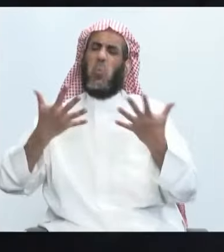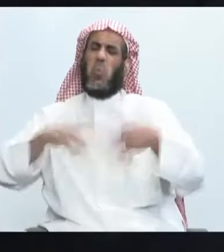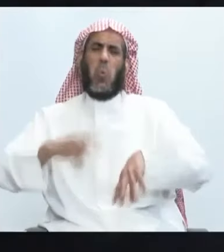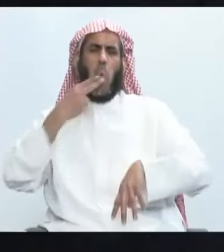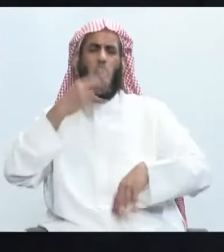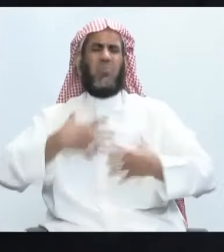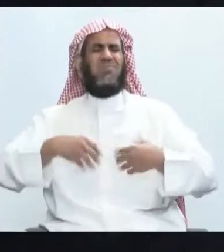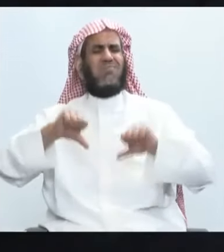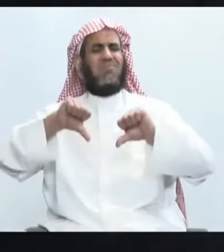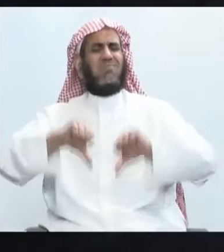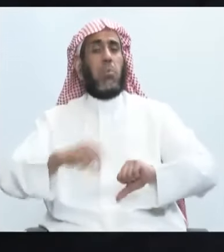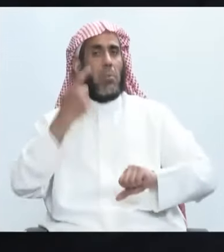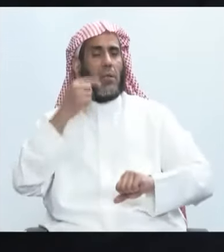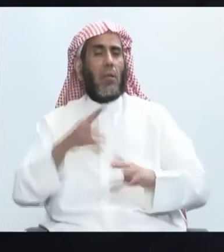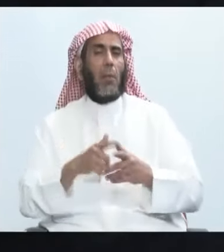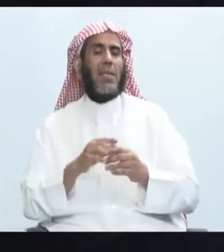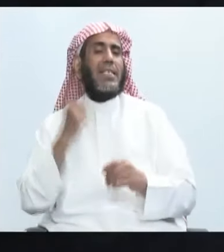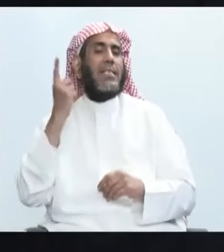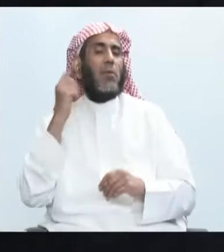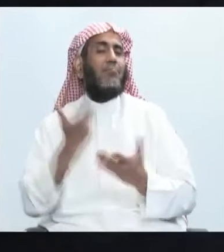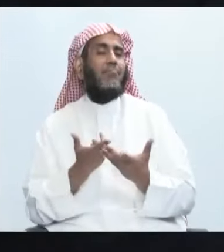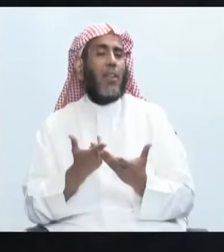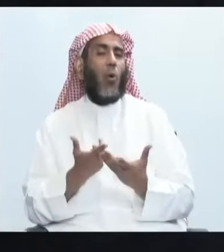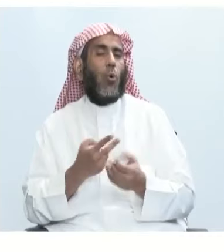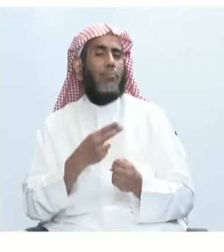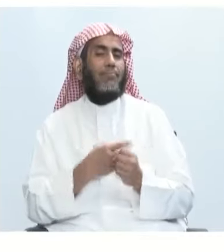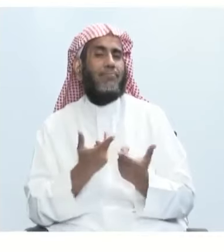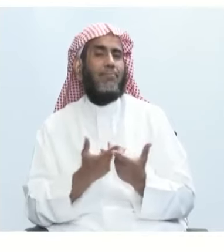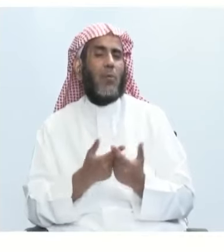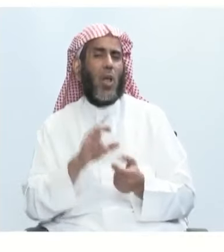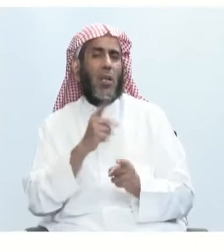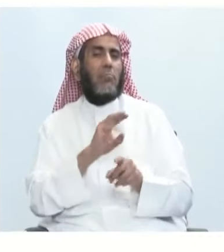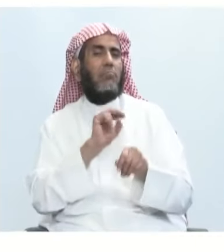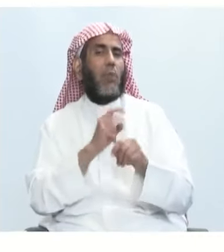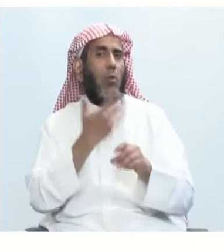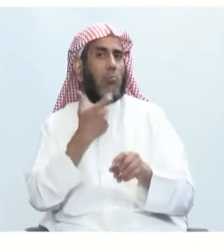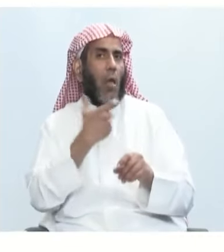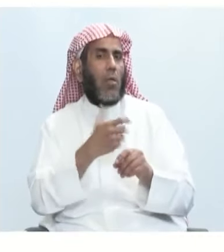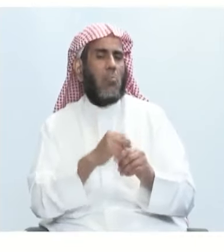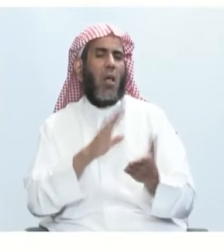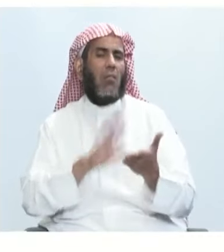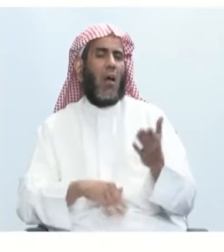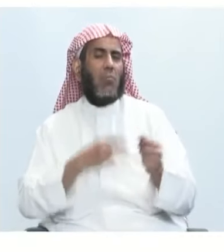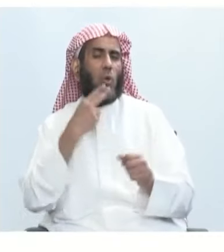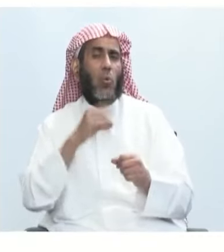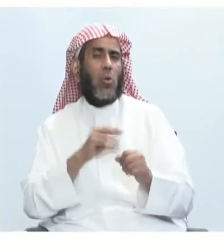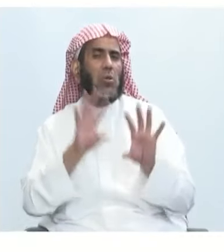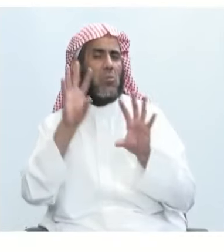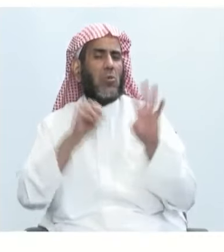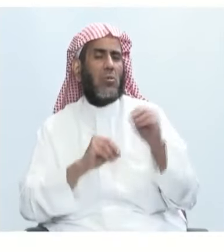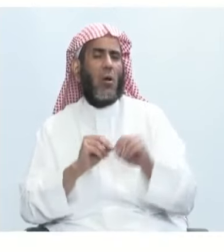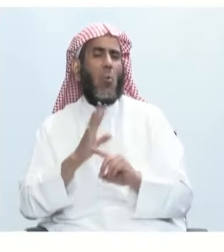هنا نمط بصري طيب اذا كان نمطه سمعي ماذا اقول مثلا التحذير ايضا من اضرار التدخين وذكر قصه